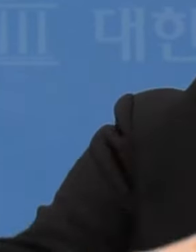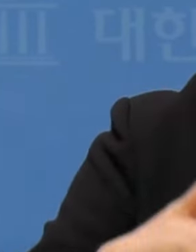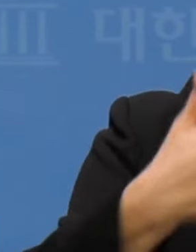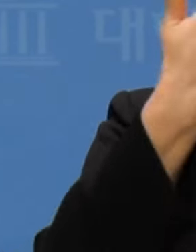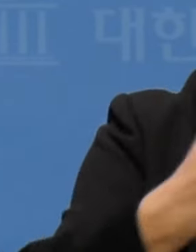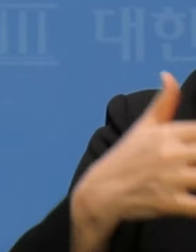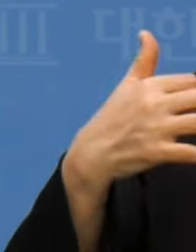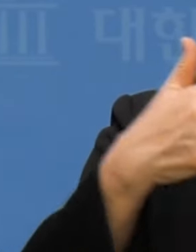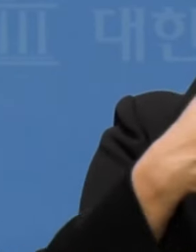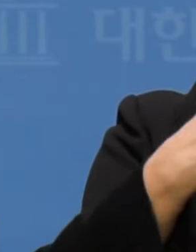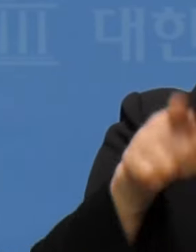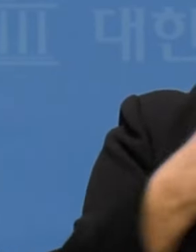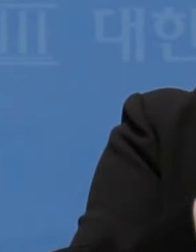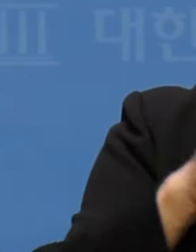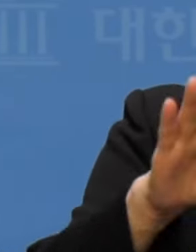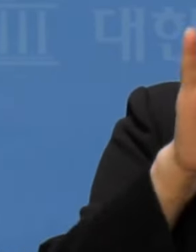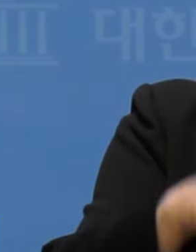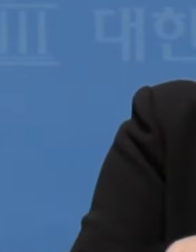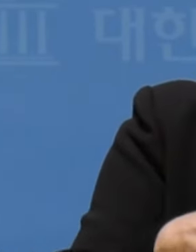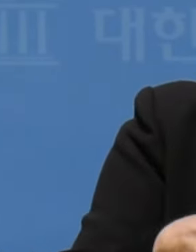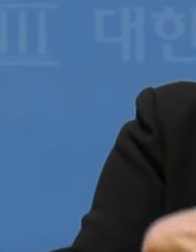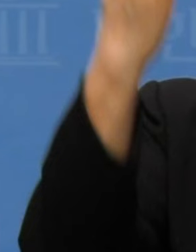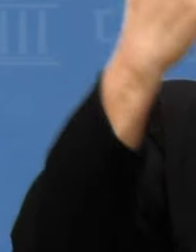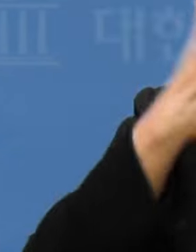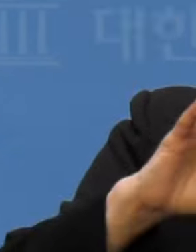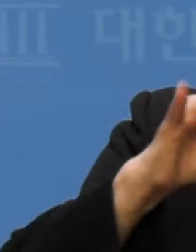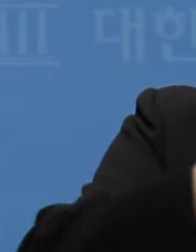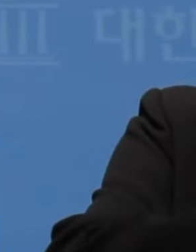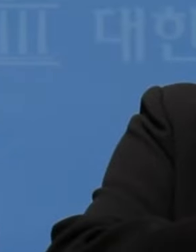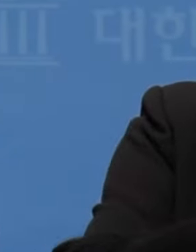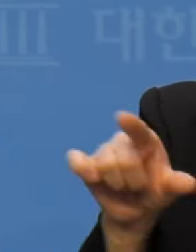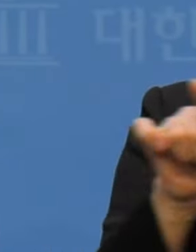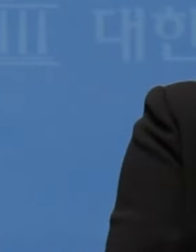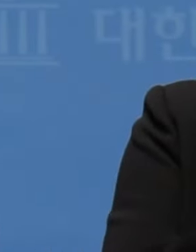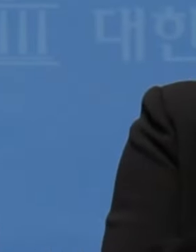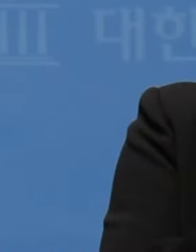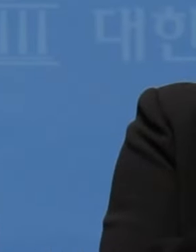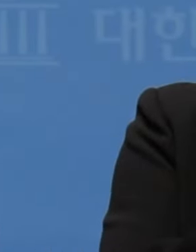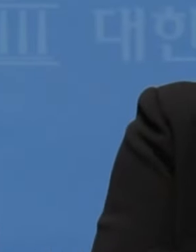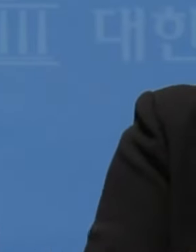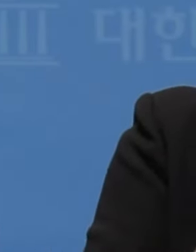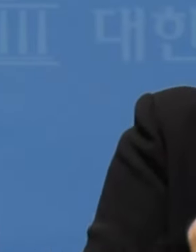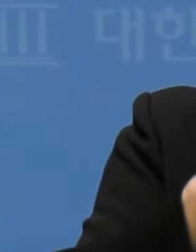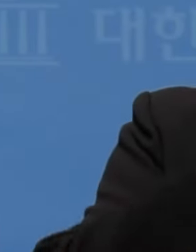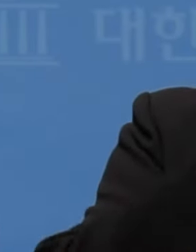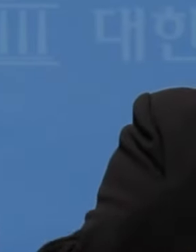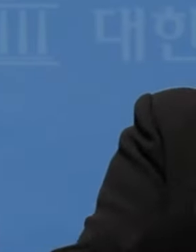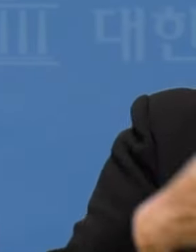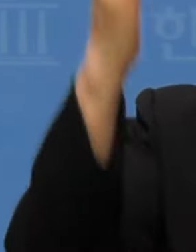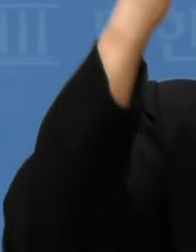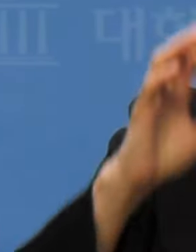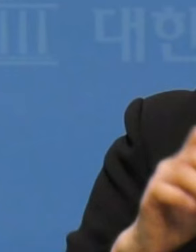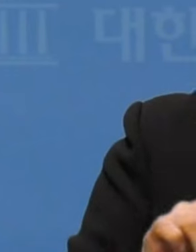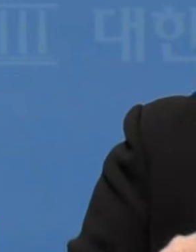전쟁으로 혼란스러운 이 시대에 한미동맹 신뢰 프로세스 구축이야말로 대한민국을 G2로 만들 수